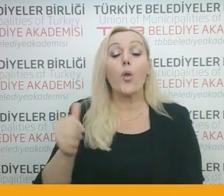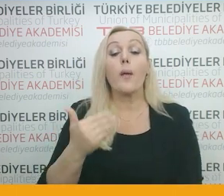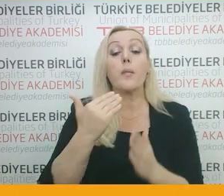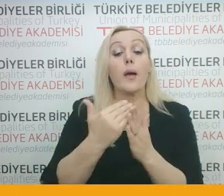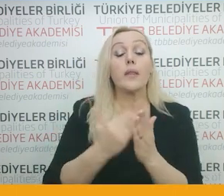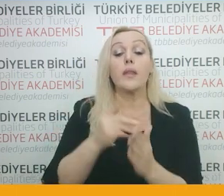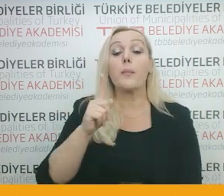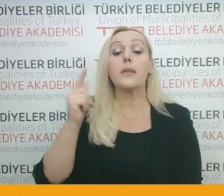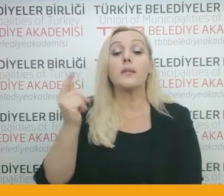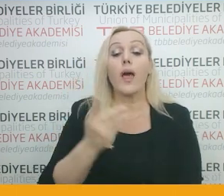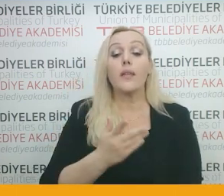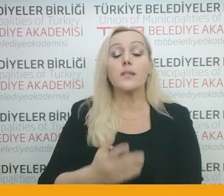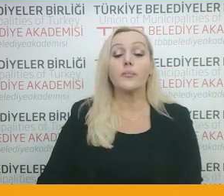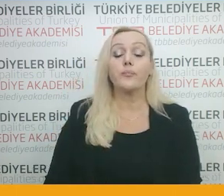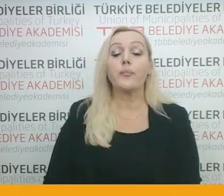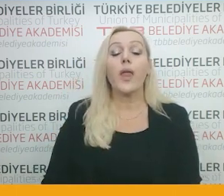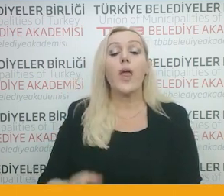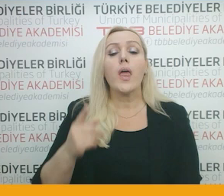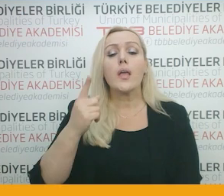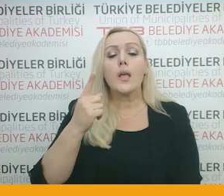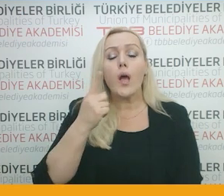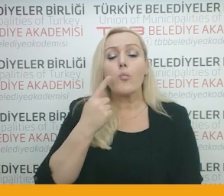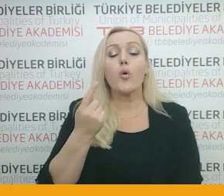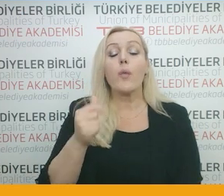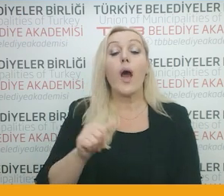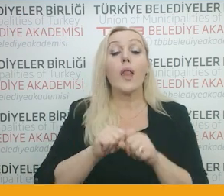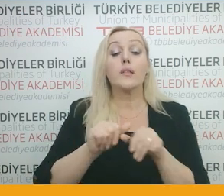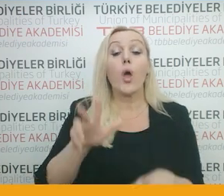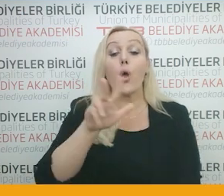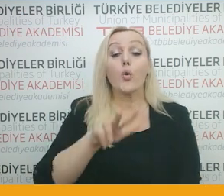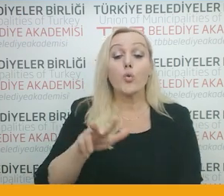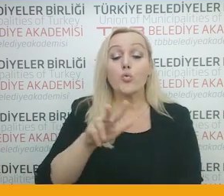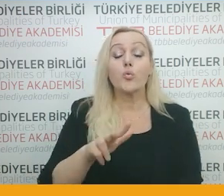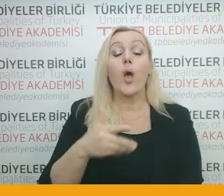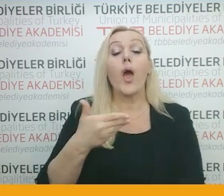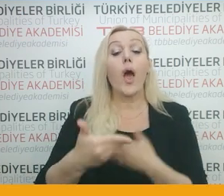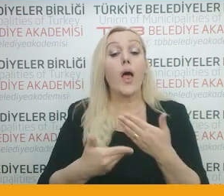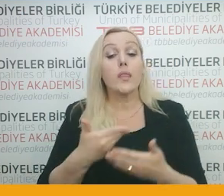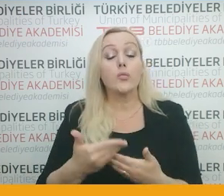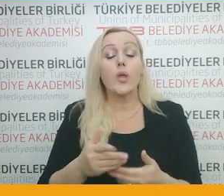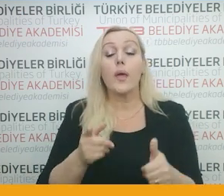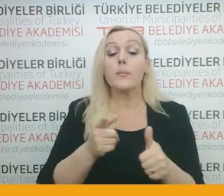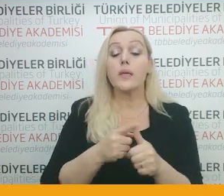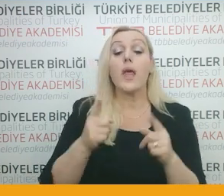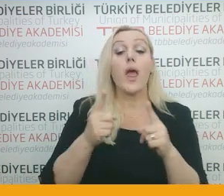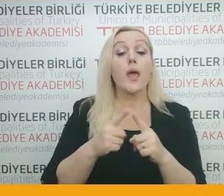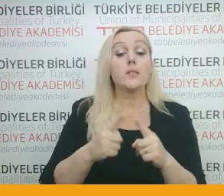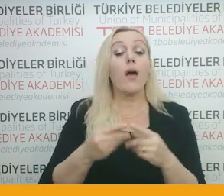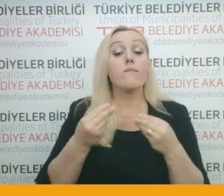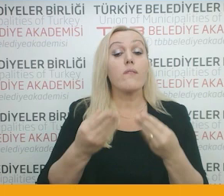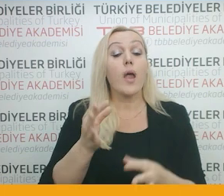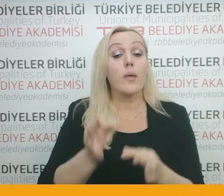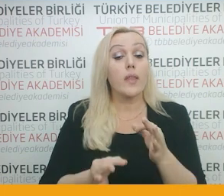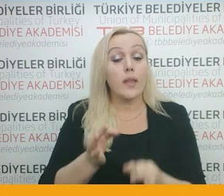kavramlarından biri. Kamu mali sisteminin 3 temel unsurundan bahsedebiliyoruz arkadaşlar. Birincisi hesap verme ve